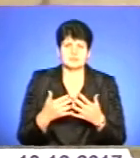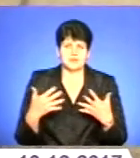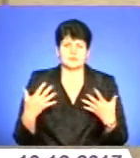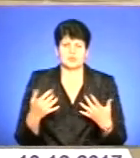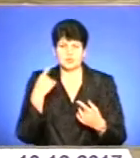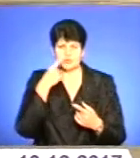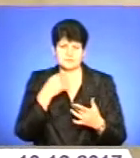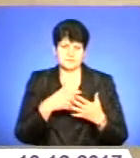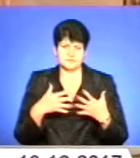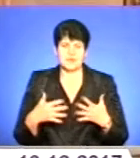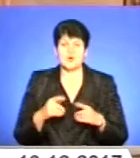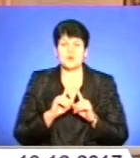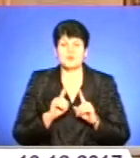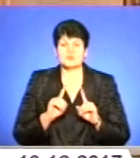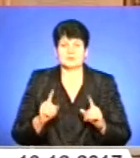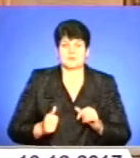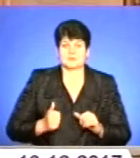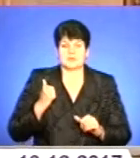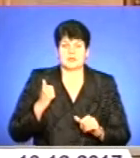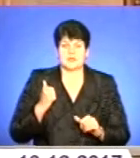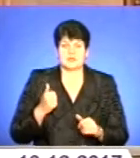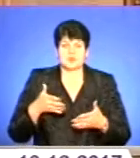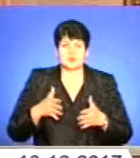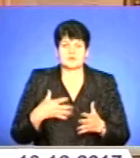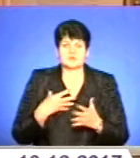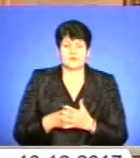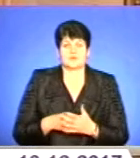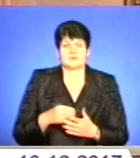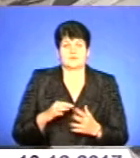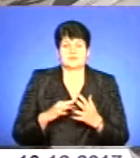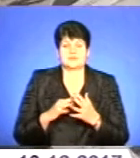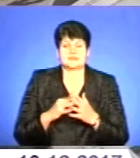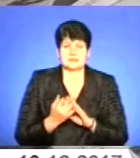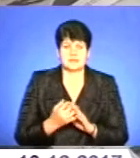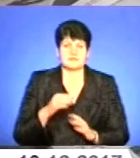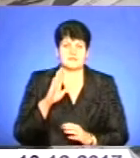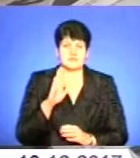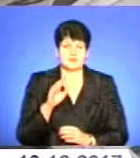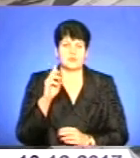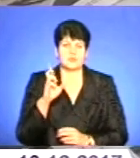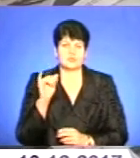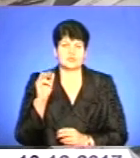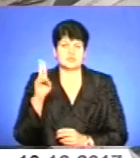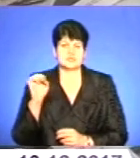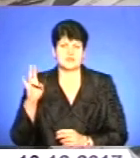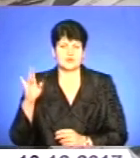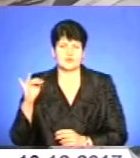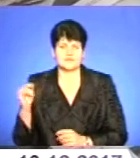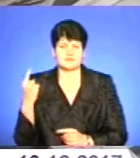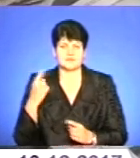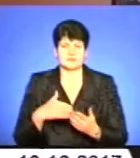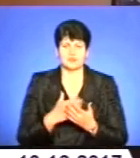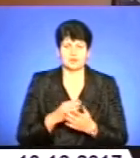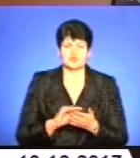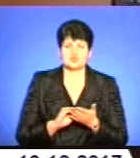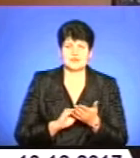краю. Особливо місцеві жителі пишаються уродженцем свого села В'ячеславом Будзиновським, визначним політиком початку ХХ століття, журналістом